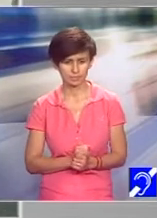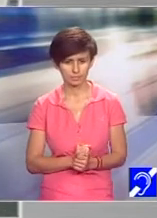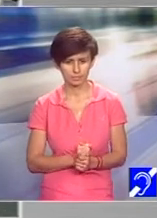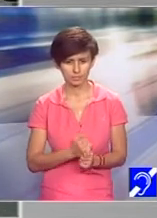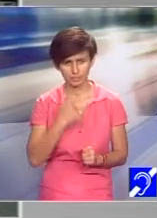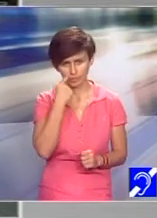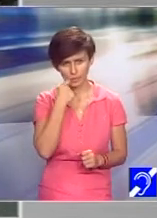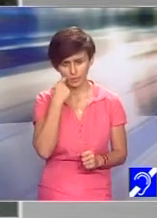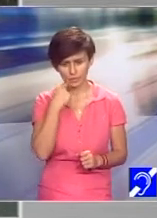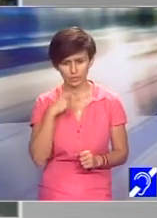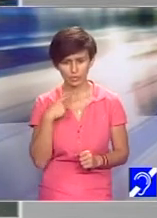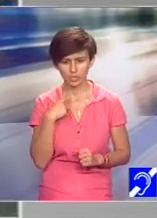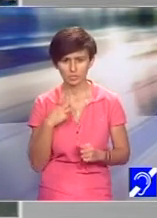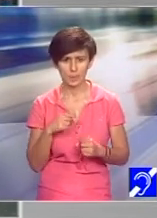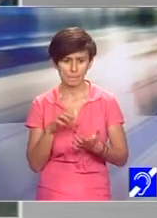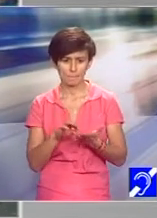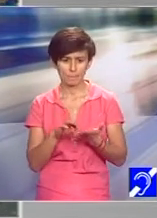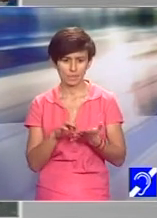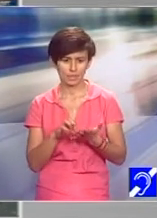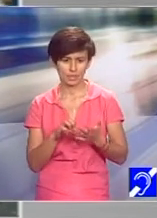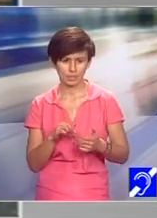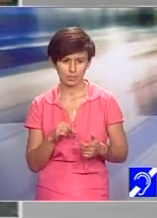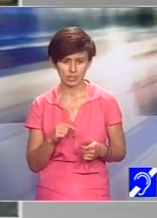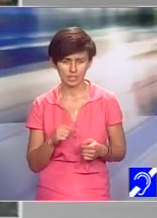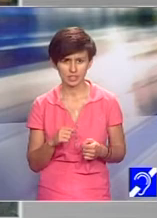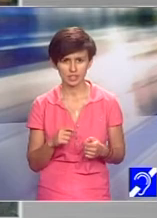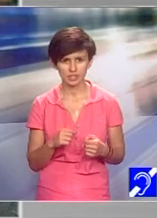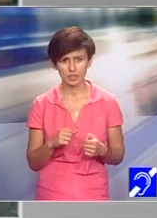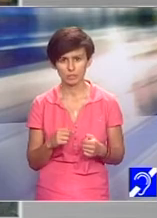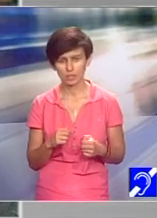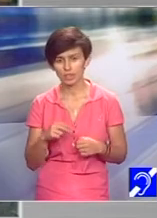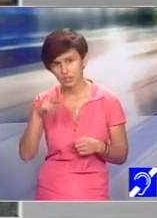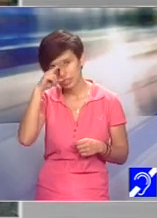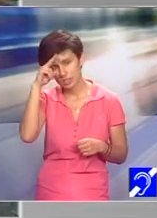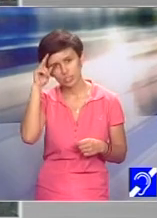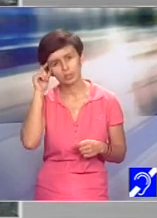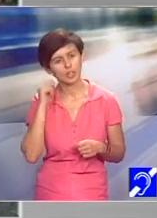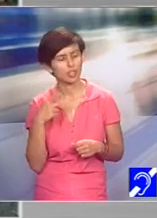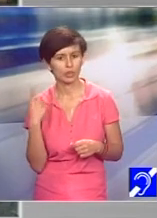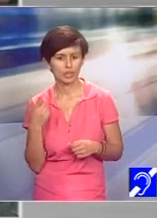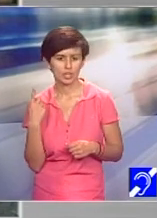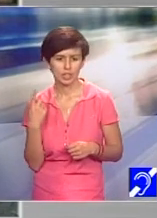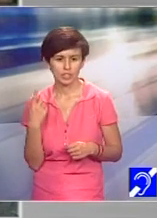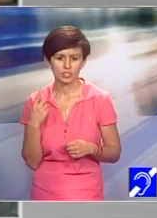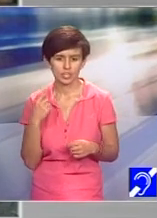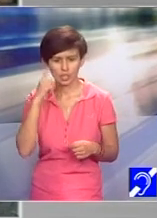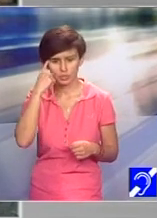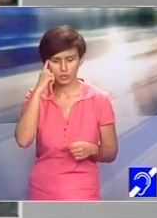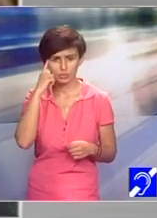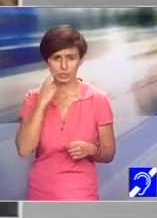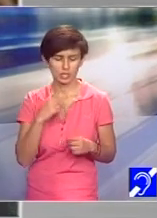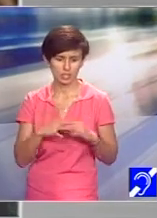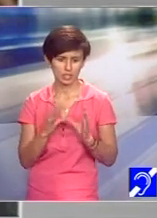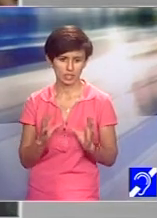Clujul este unul dintre cele mai prezente pe radarul german, orașe, localități românești. Sibiul, sigur, e